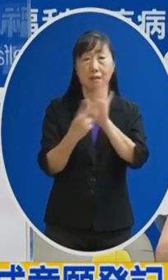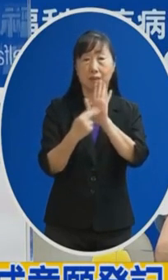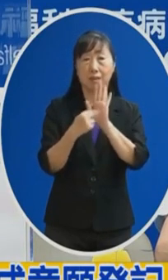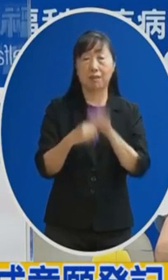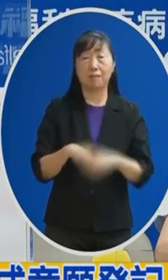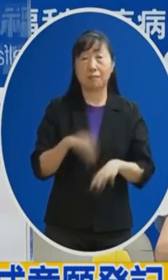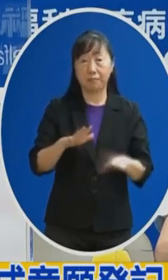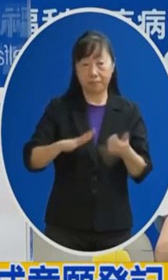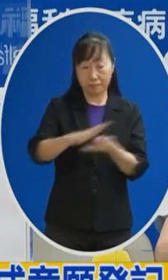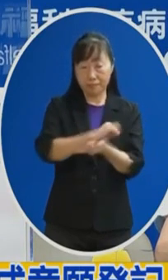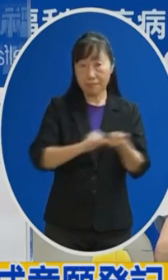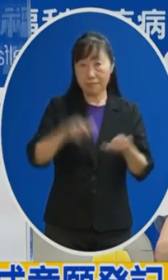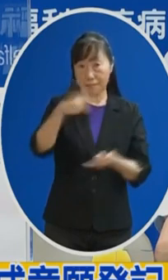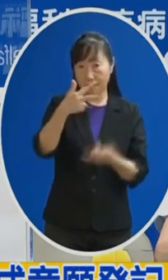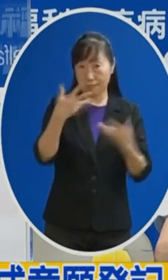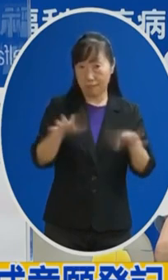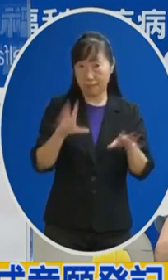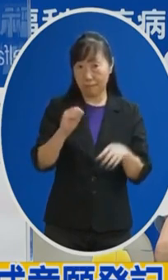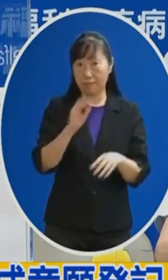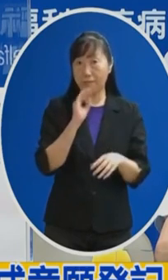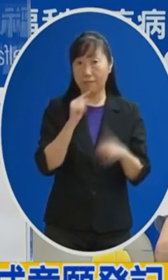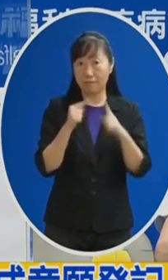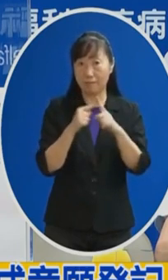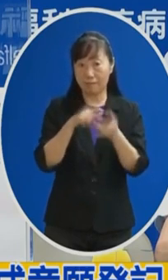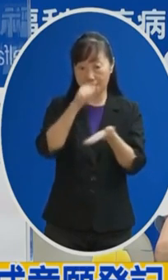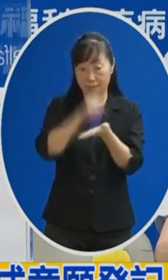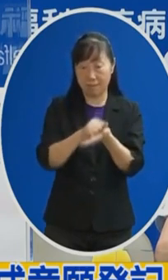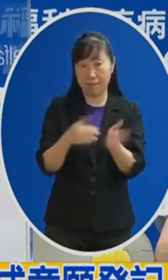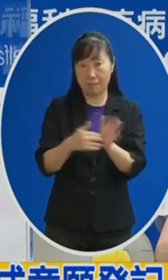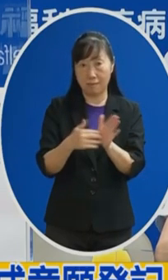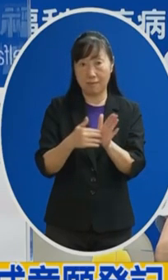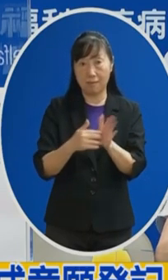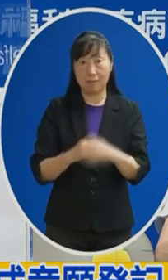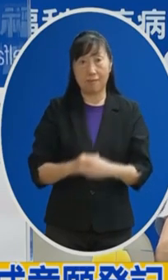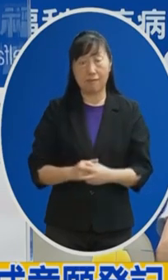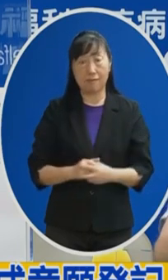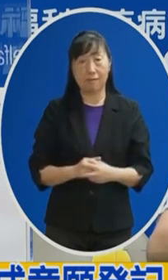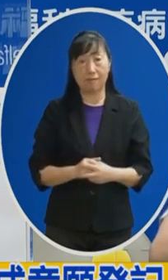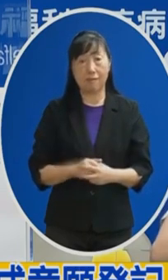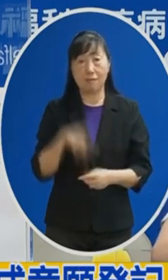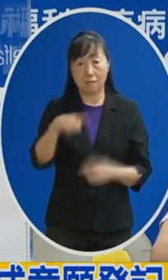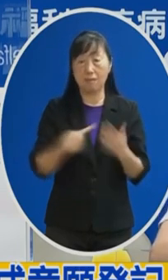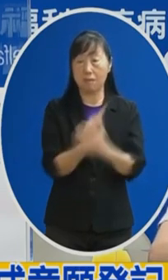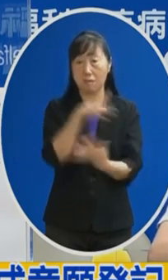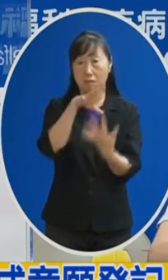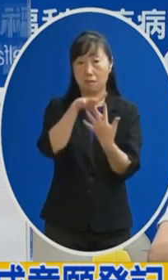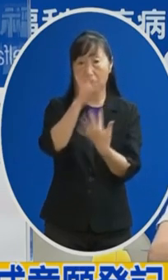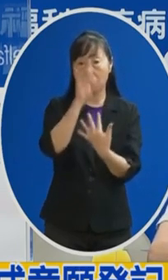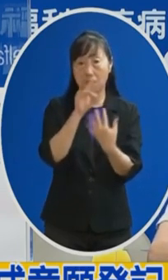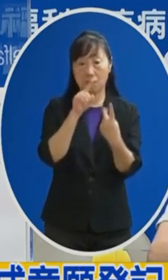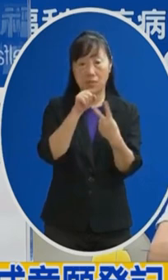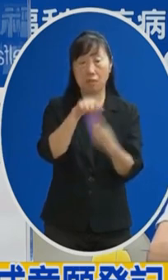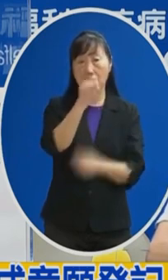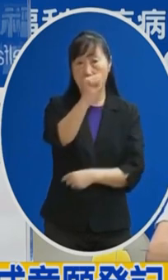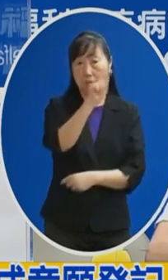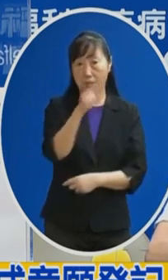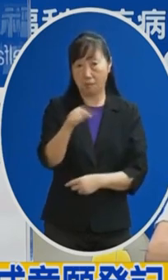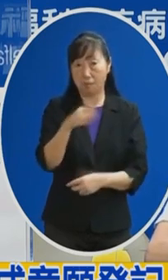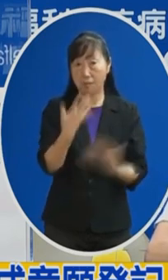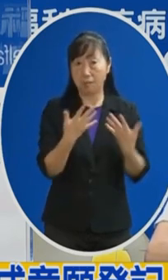全国700多万的这个意愿登记里面， 那他只愿意选择 A 类的部分，大概